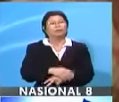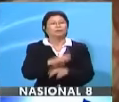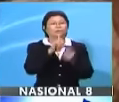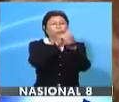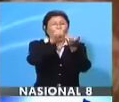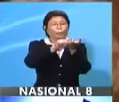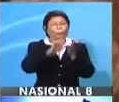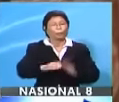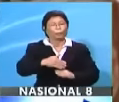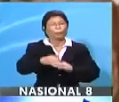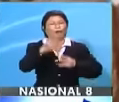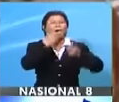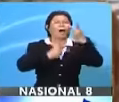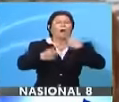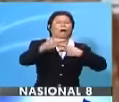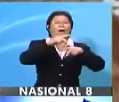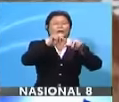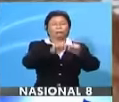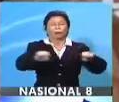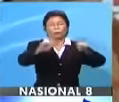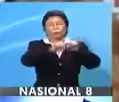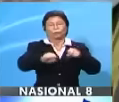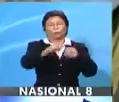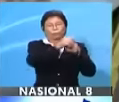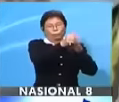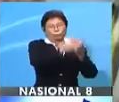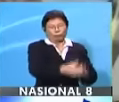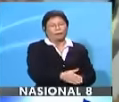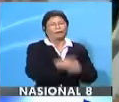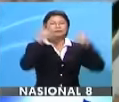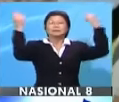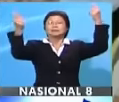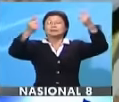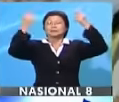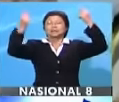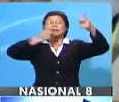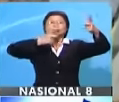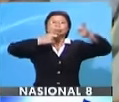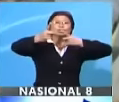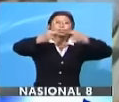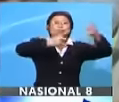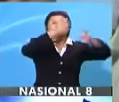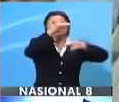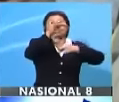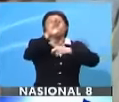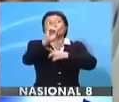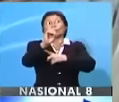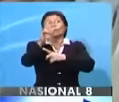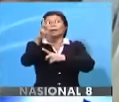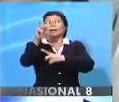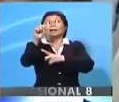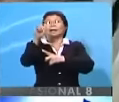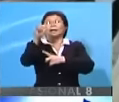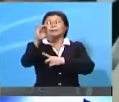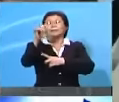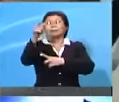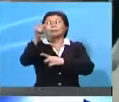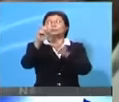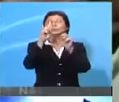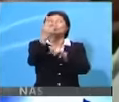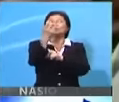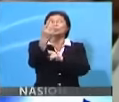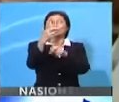media selepas kenduri sastra bersama pemimpin bersempena dengan dialog Borneo Kalimantan ke-12 di Kampung